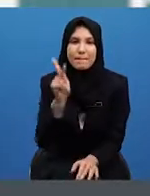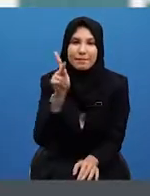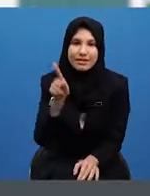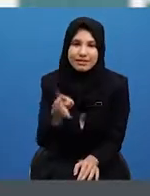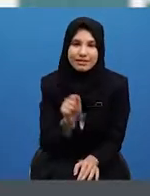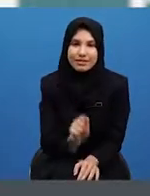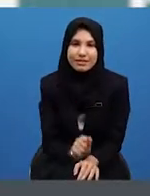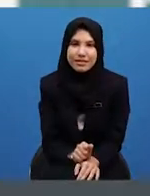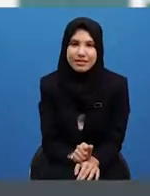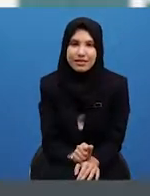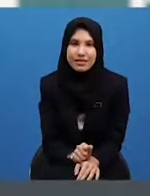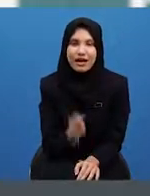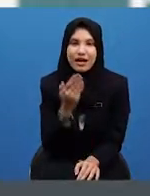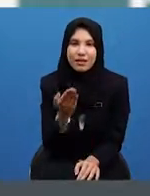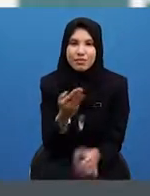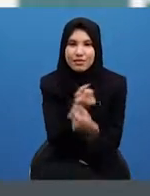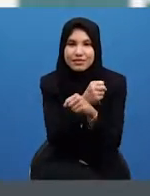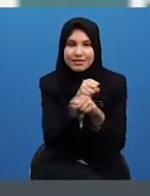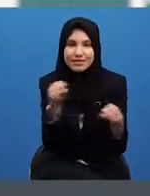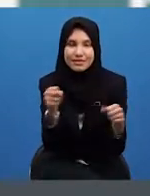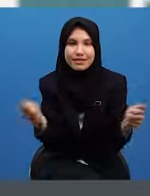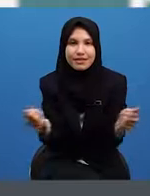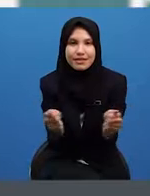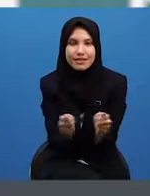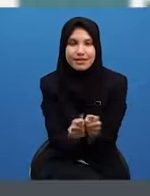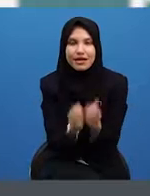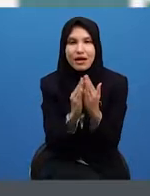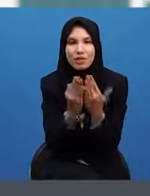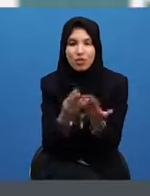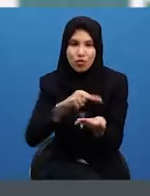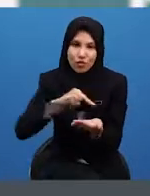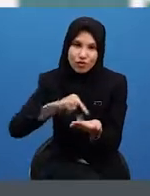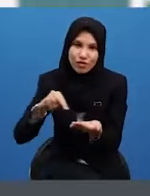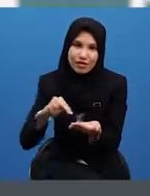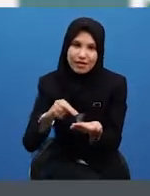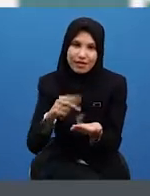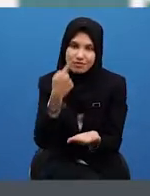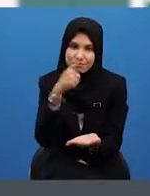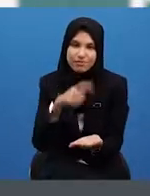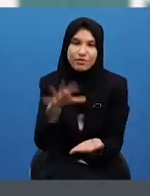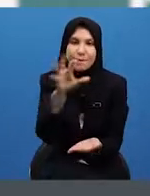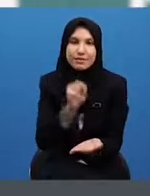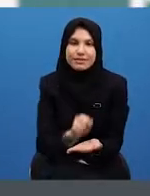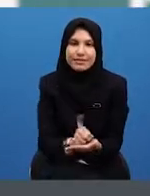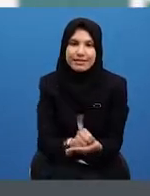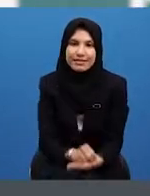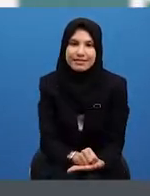kamu bersedia sesuai dengan buku nota untuk mencatat